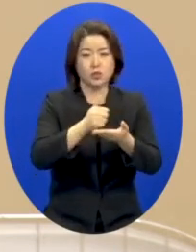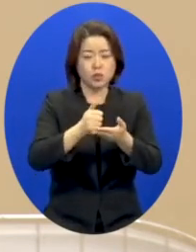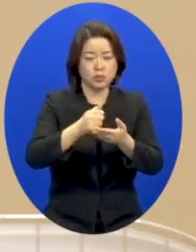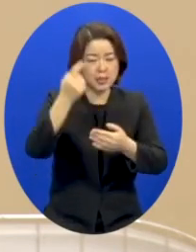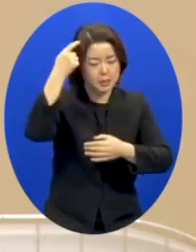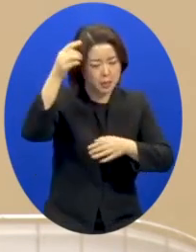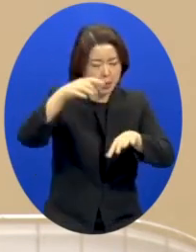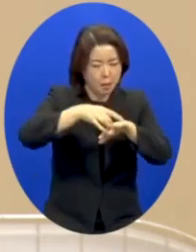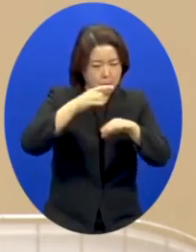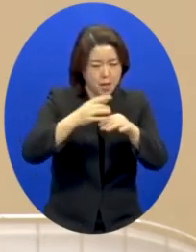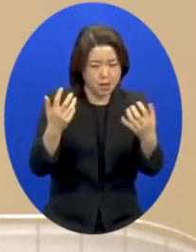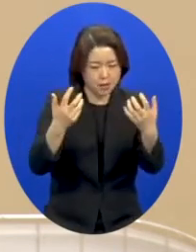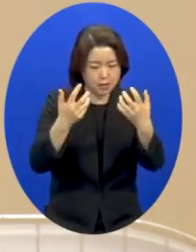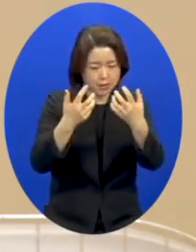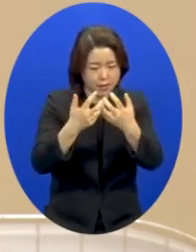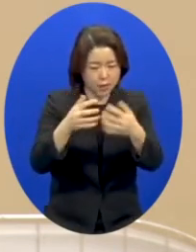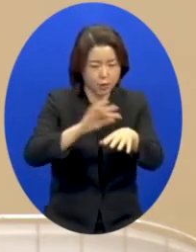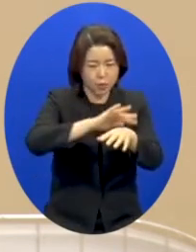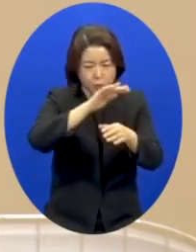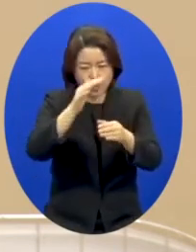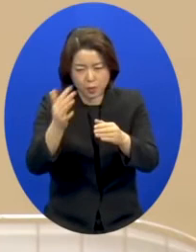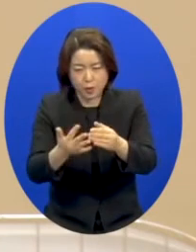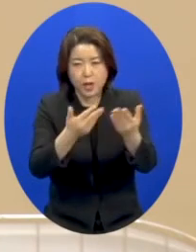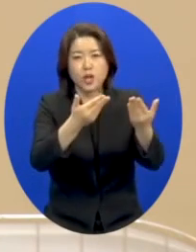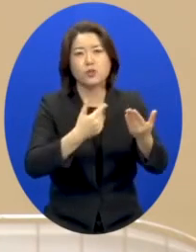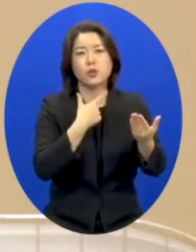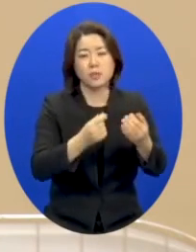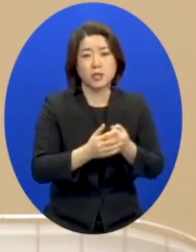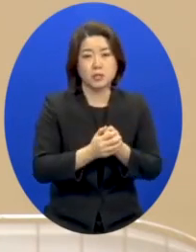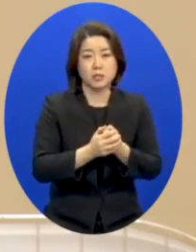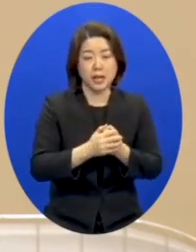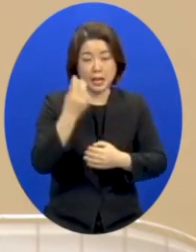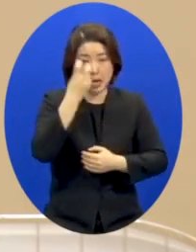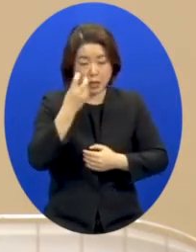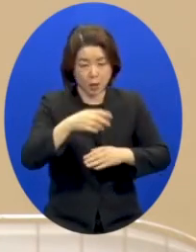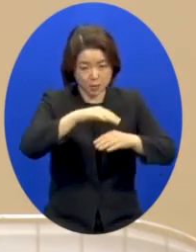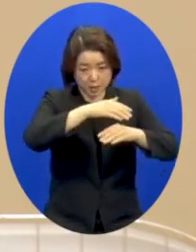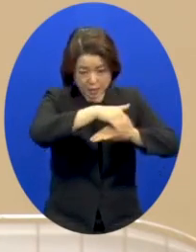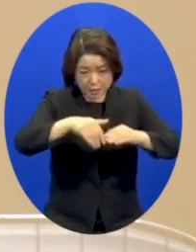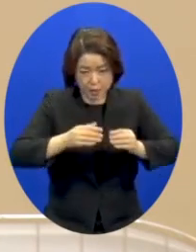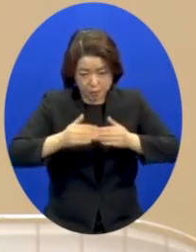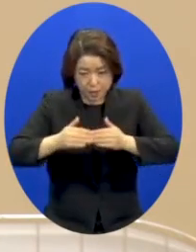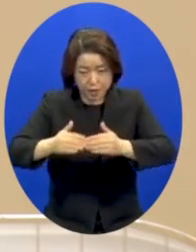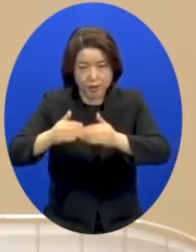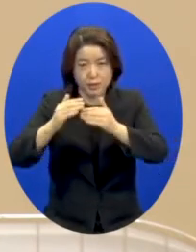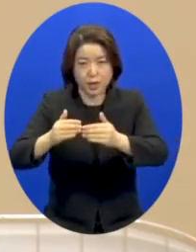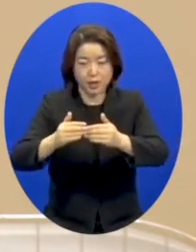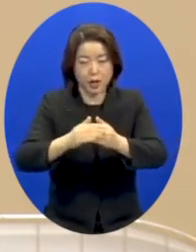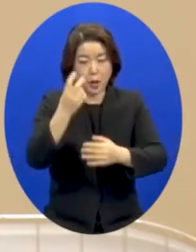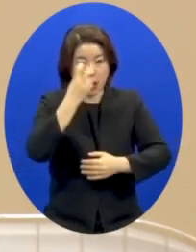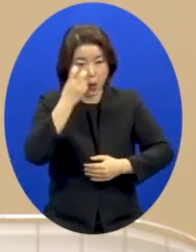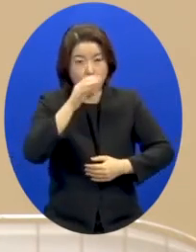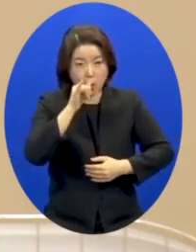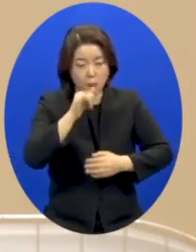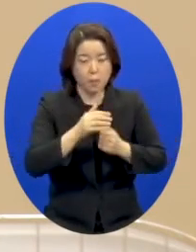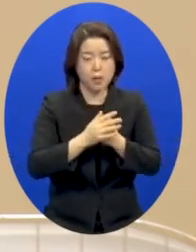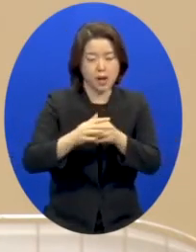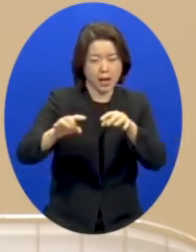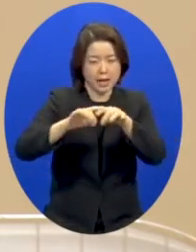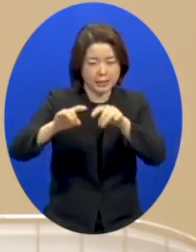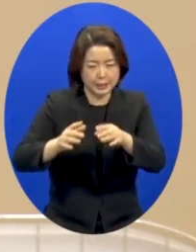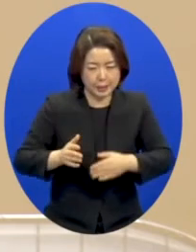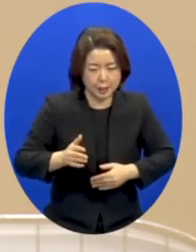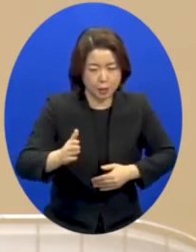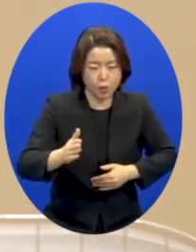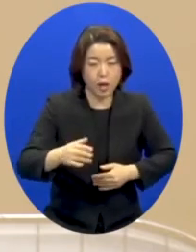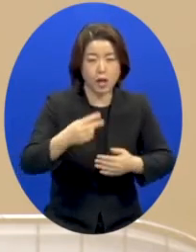기도했습니다. 검사 일정에 따라 내골 CT를 찍었습니다. 서울대 병원 신경외과와 신경과 교수가